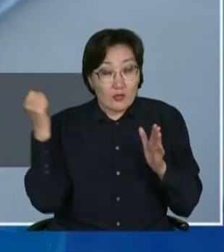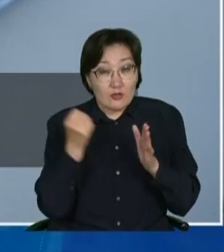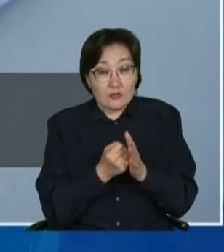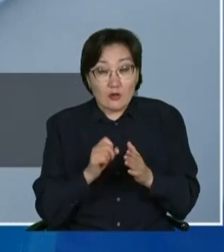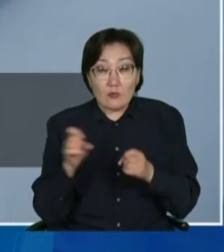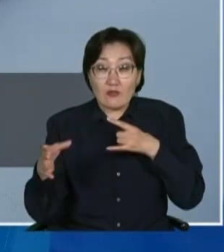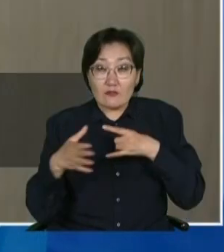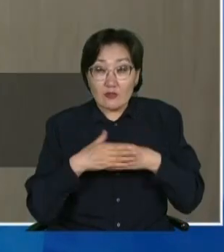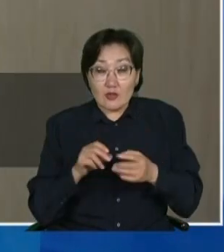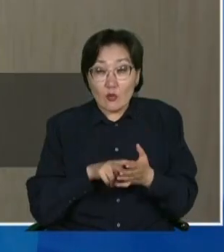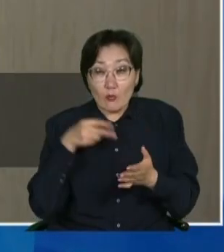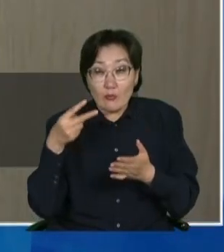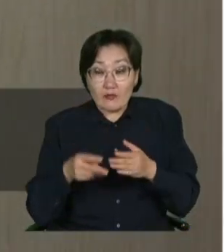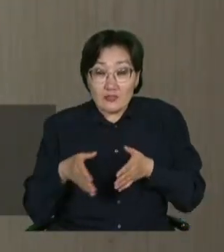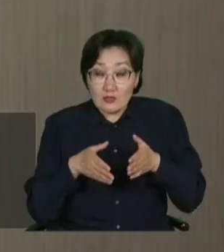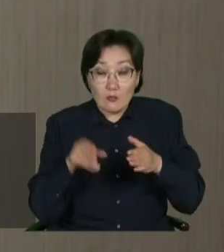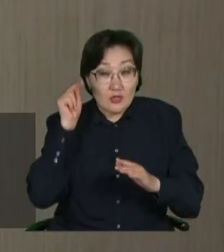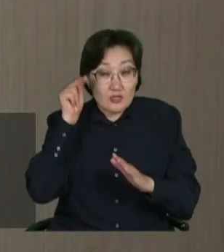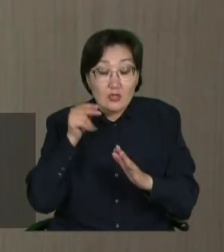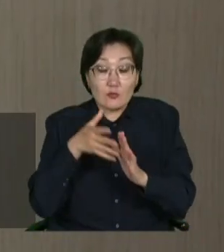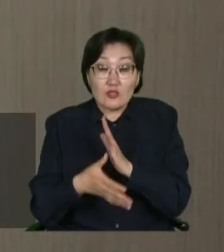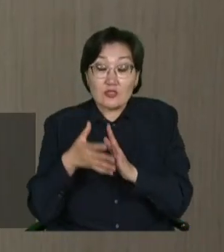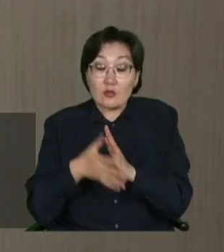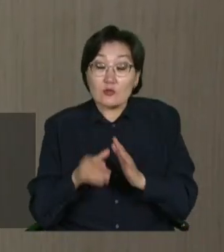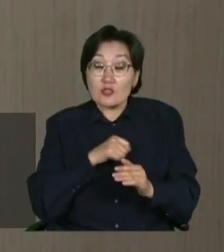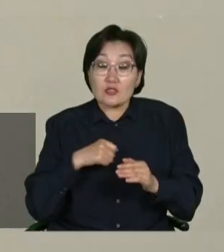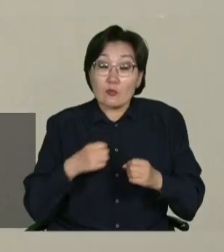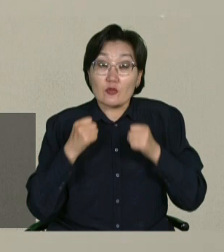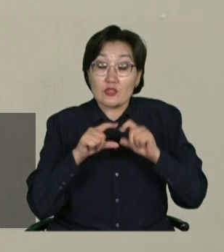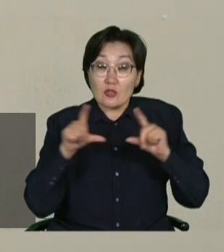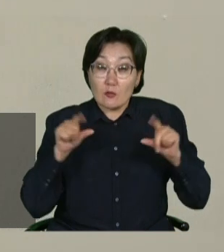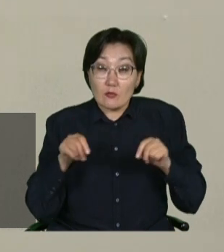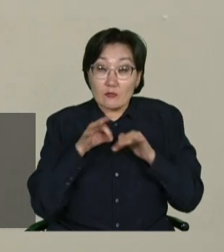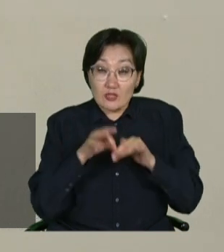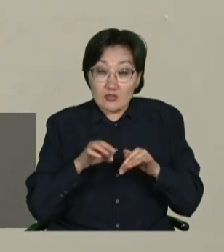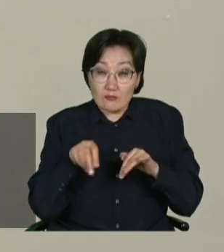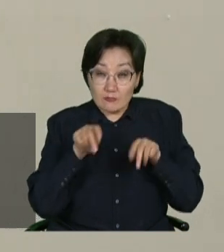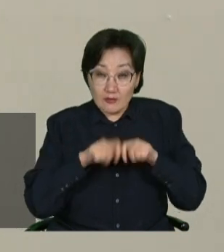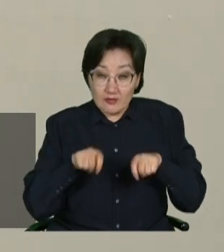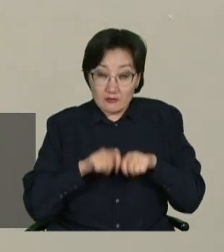вылетел в коридор. Сейчас записи изучают специалисты, а в самой спортшколе идет проверка.